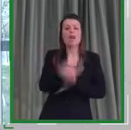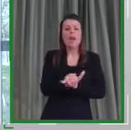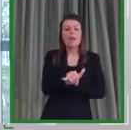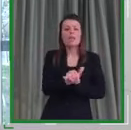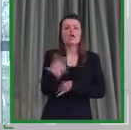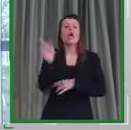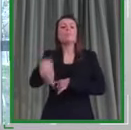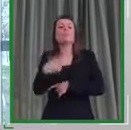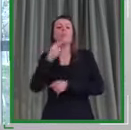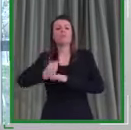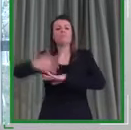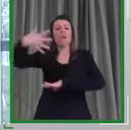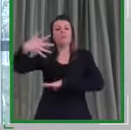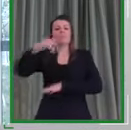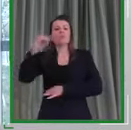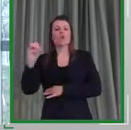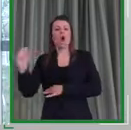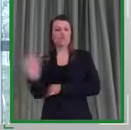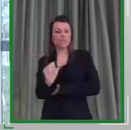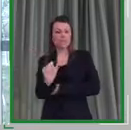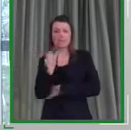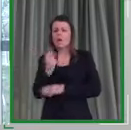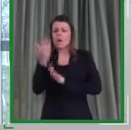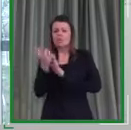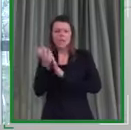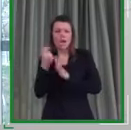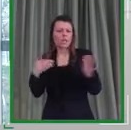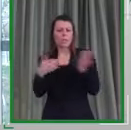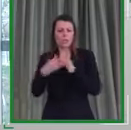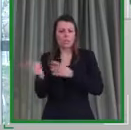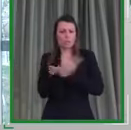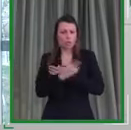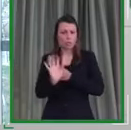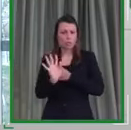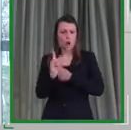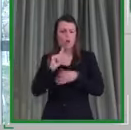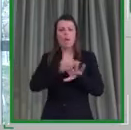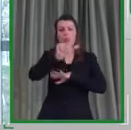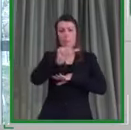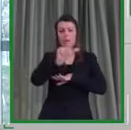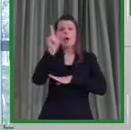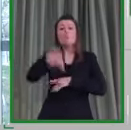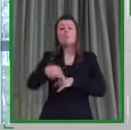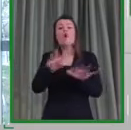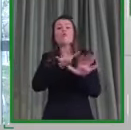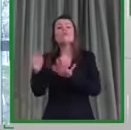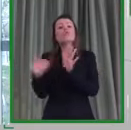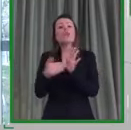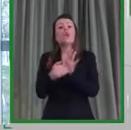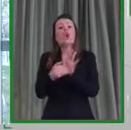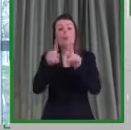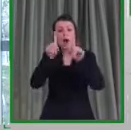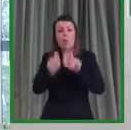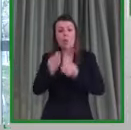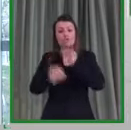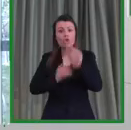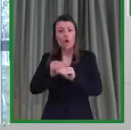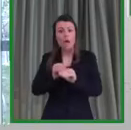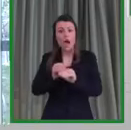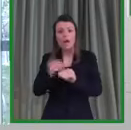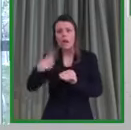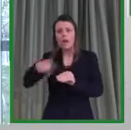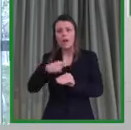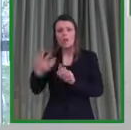piattaforma ios e 900 mila oltre 900 mila sono i questionari che ci sono arrivati grazie perché